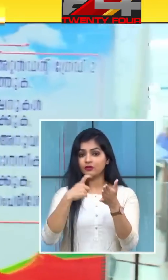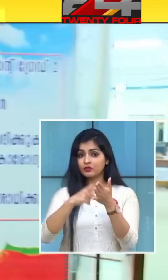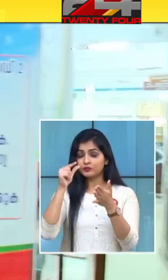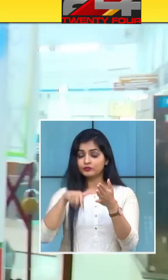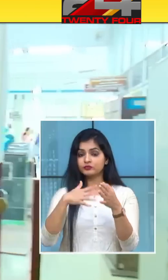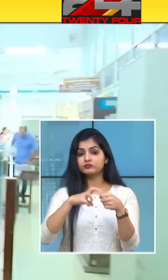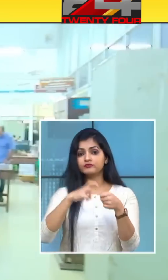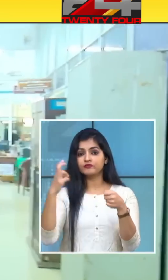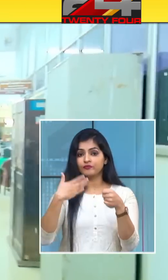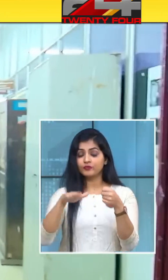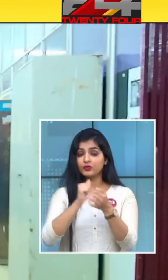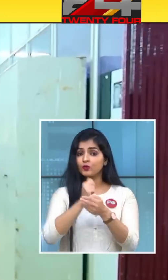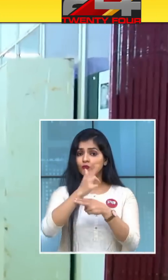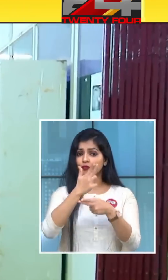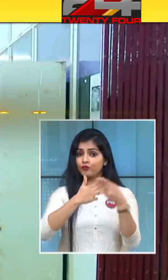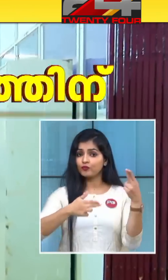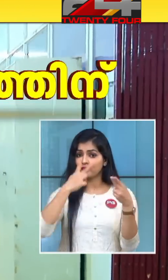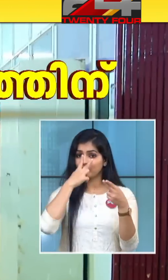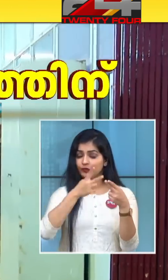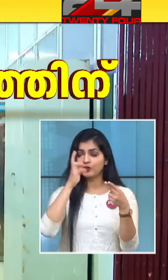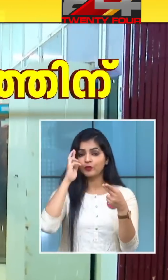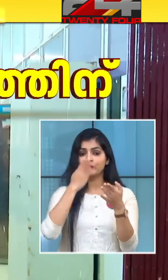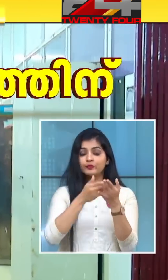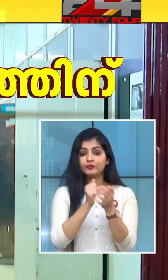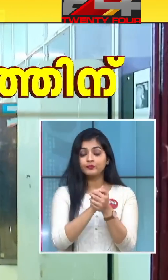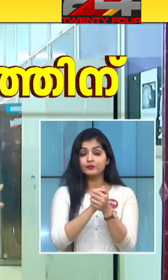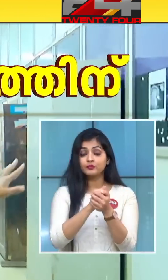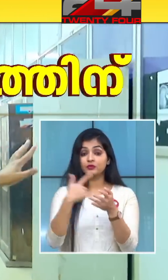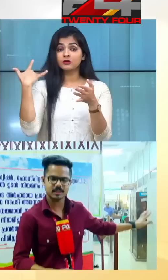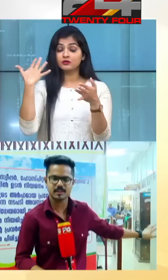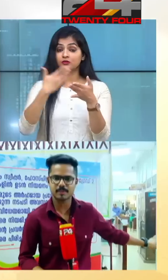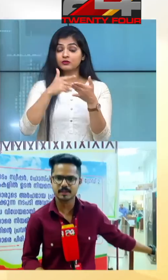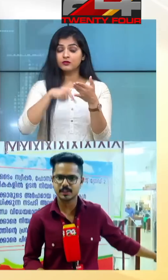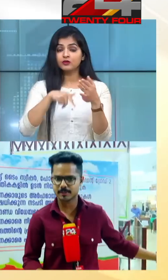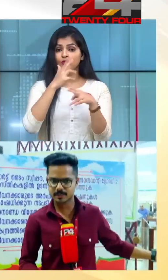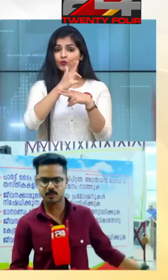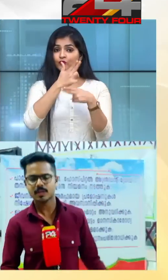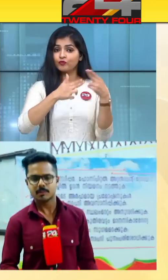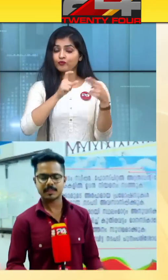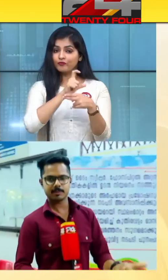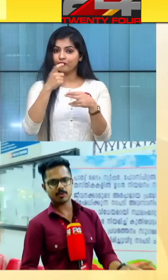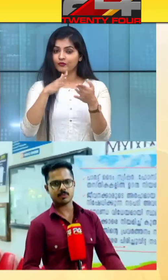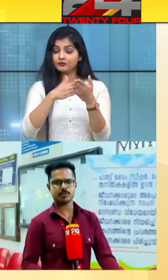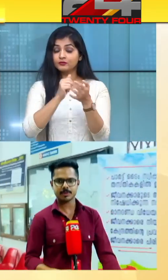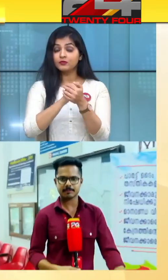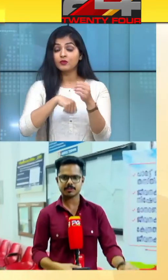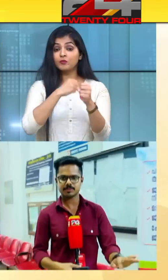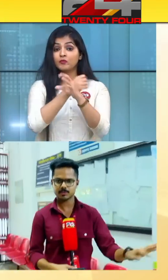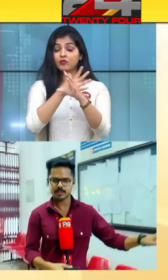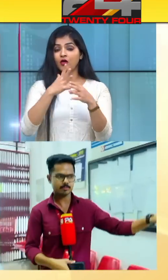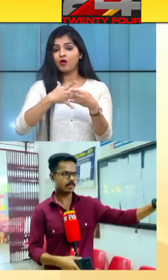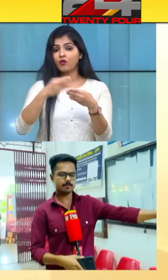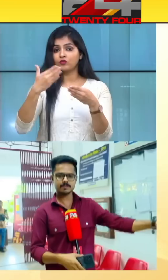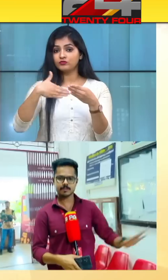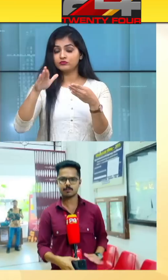പോകുകയും ചെയ്തിട്ടുണ്ട്. അതിന്റെ ദൃശ്യങ്ങൾ നമ്മൾ കാണുന്നുണ്ട് എന്നാണ് പ്രതീക്ഷിക്കുന്നത്. ഇത്രയും നേരം നമ്മളകത്ത് ആ ദൃശ്യങ്ങൾ പകർത്തിയിരുന്നു. പക്ഷേ ഇപ്പോൾ മാധ്യമങ്ങളോട് പുറത്തു പോകാൻ പറഞ്ഞിട്ടുണ്ട്.